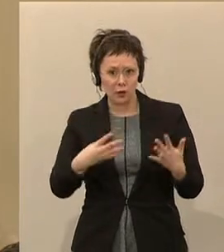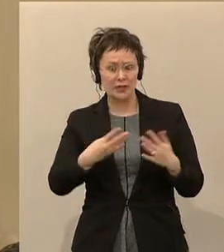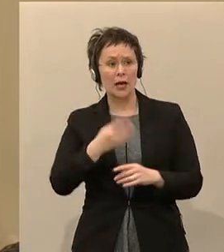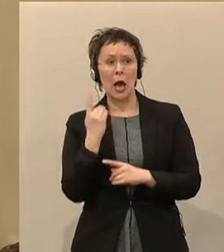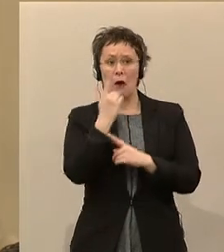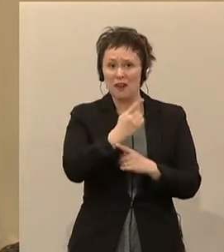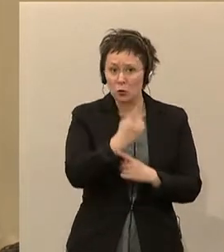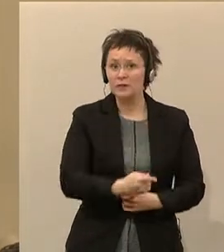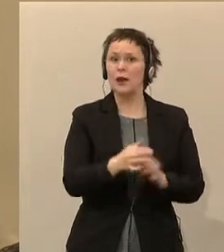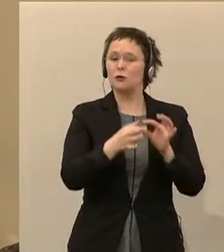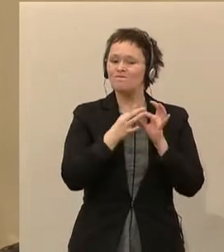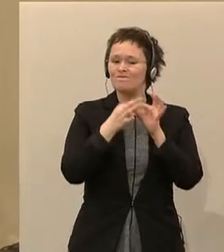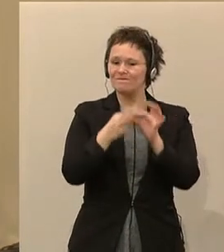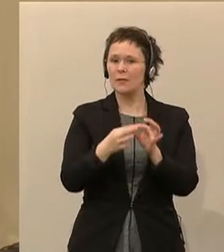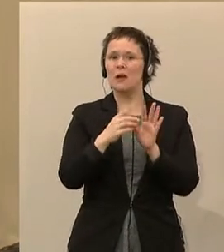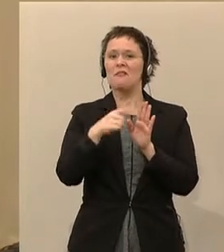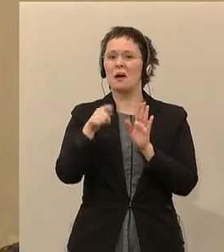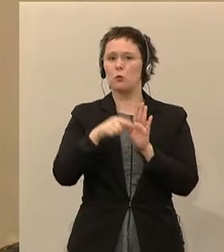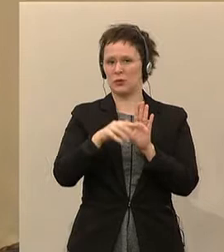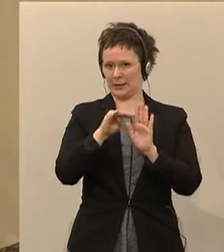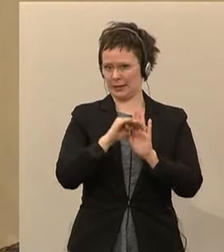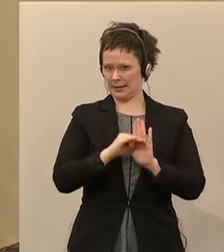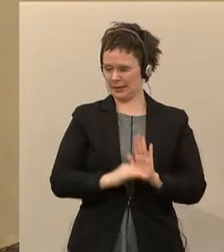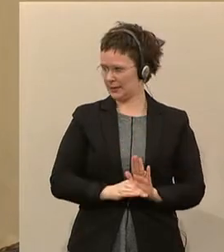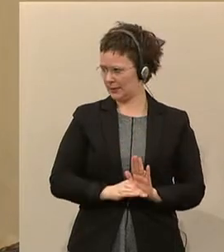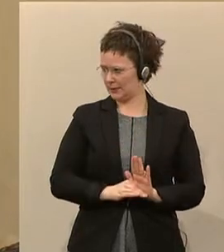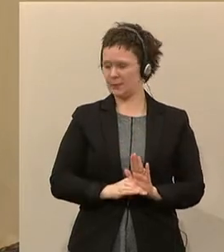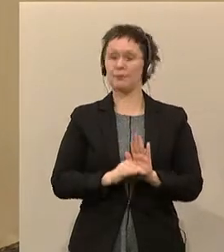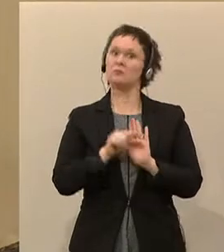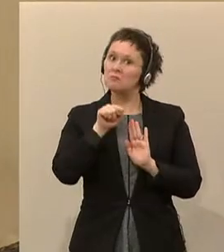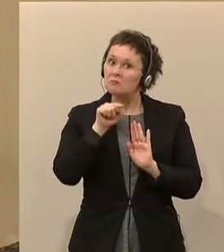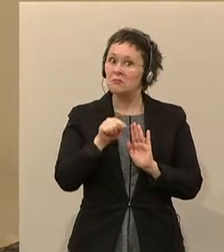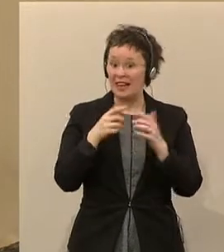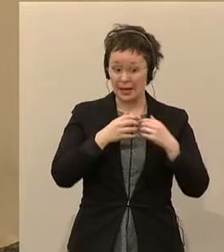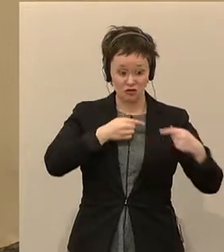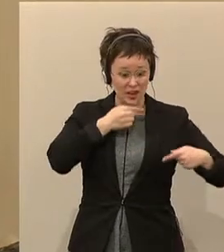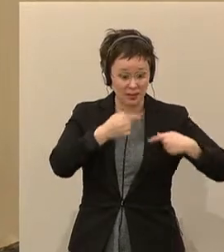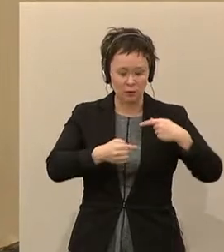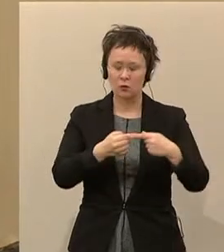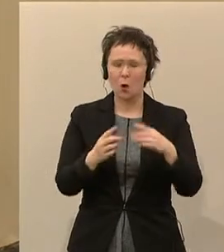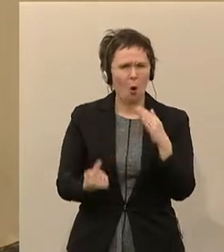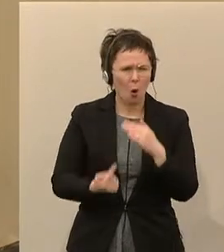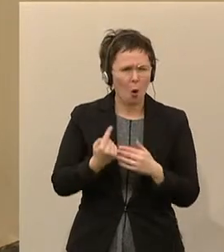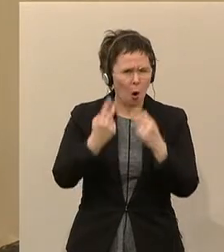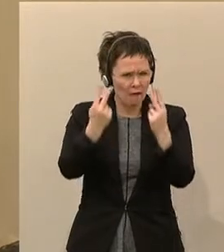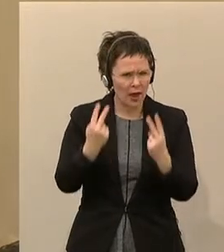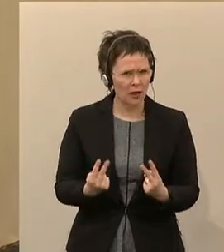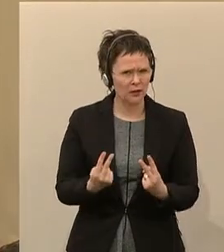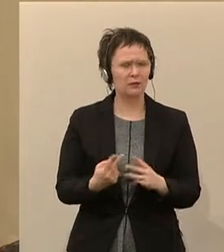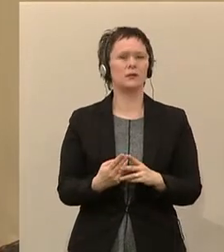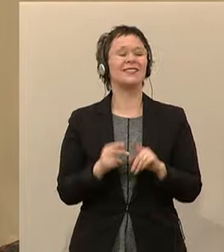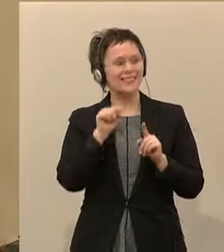Verurteilungen nach dem Verbotsgesetz gekommen ist. Das ist ein historisch hoher Wert. Und das zeigt auch, wie dringend